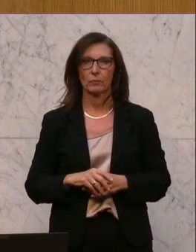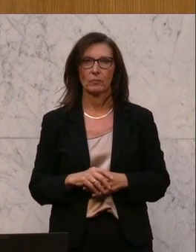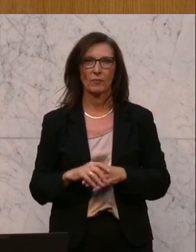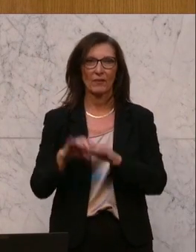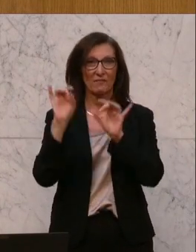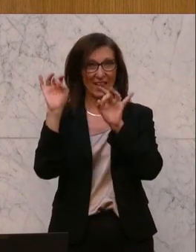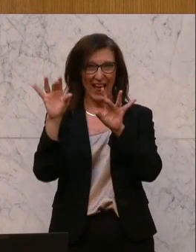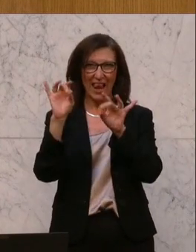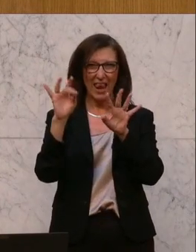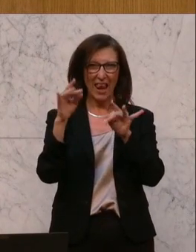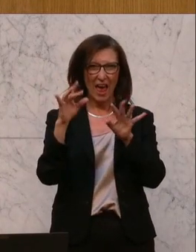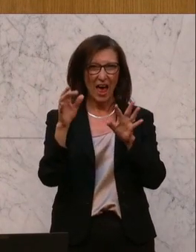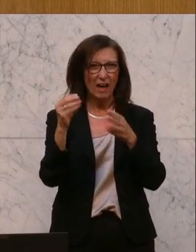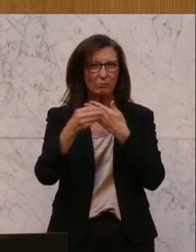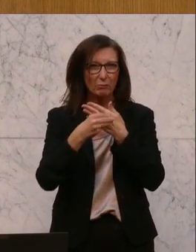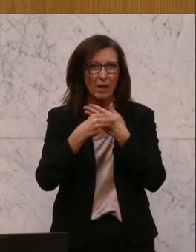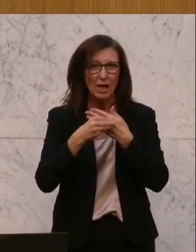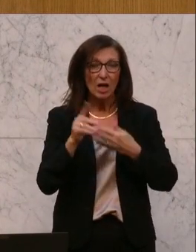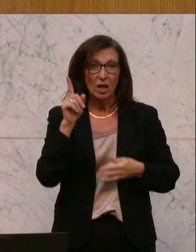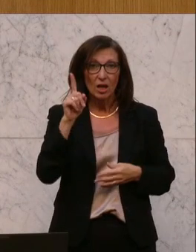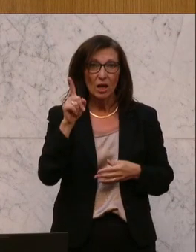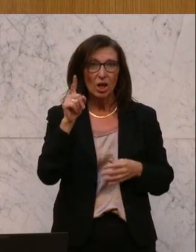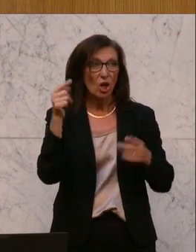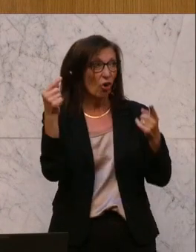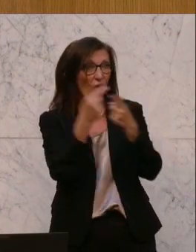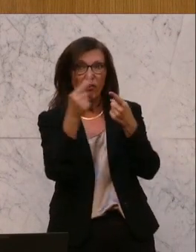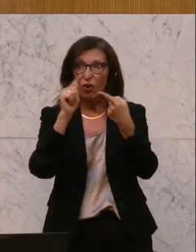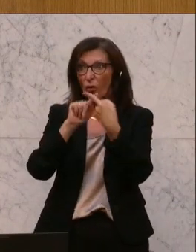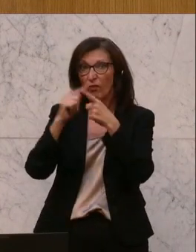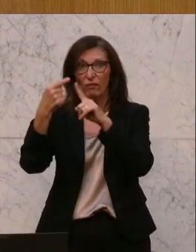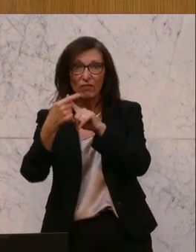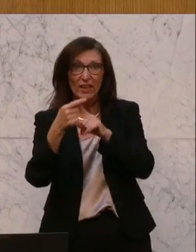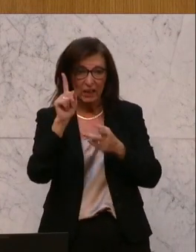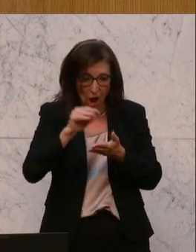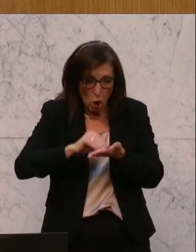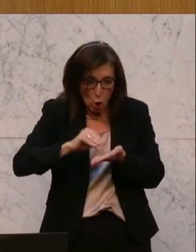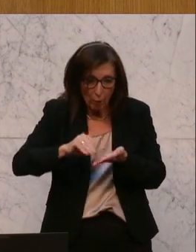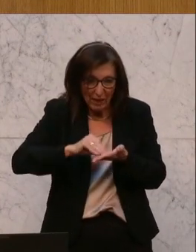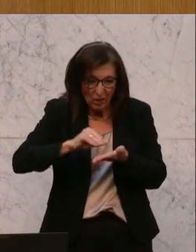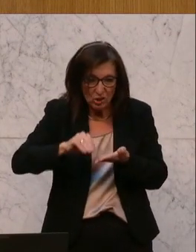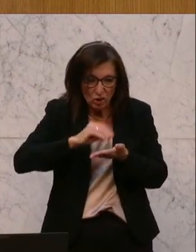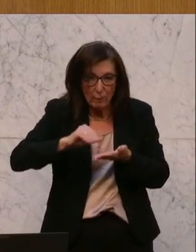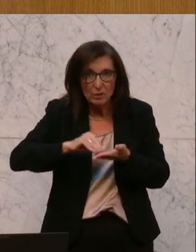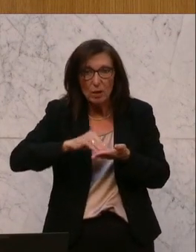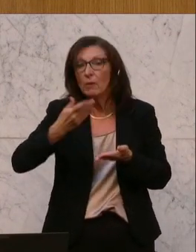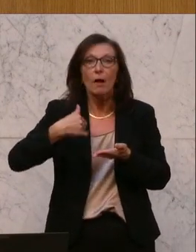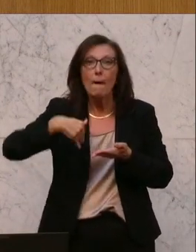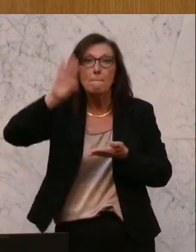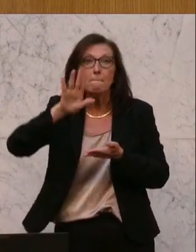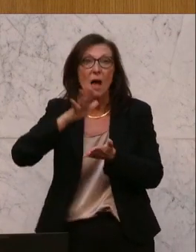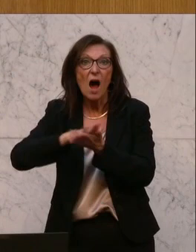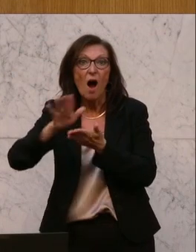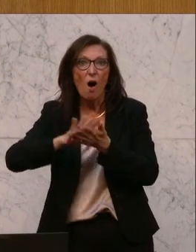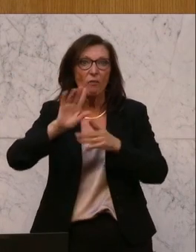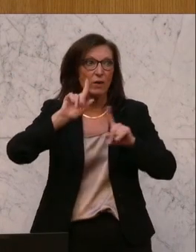uns rückmelden, dass die Dokumentation von den Konflikten mehr Zeitaufwand ist, als sie dann zur Verfügung haben, um